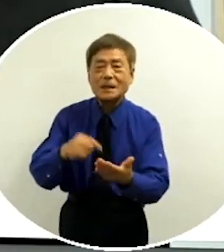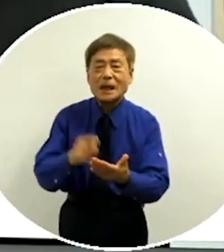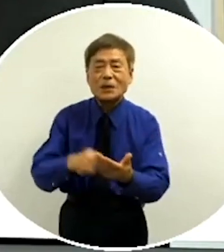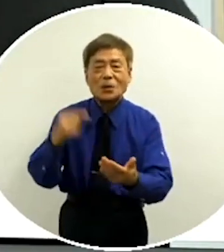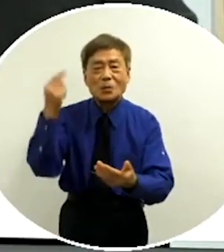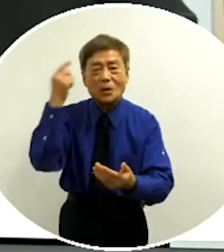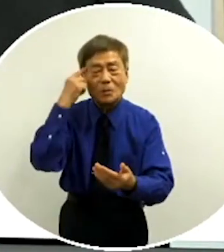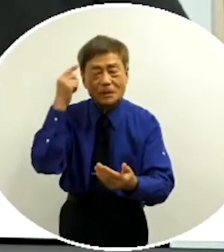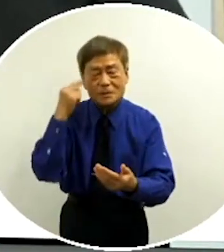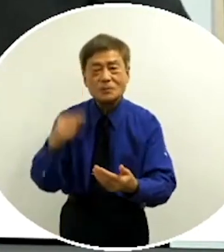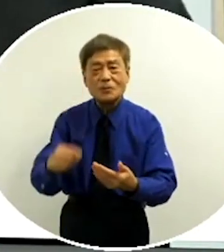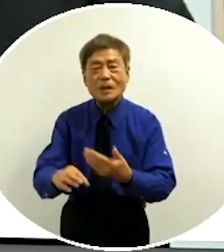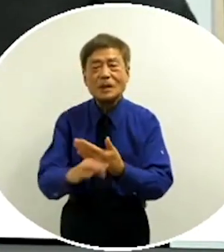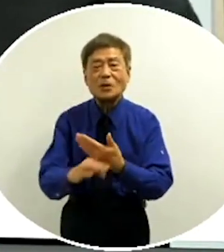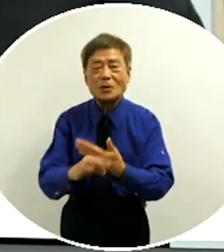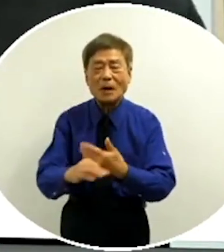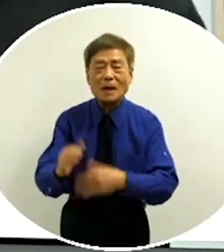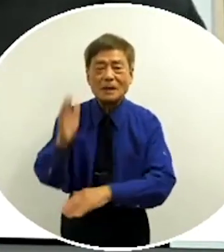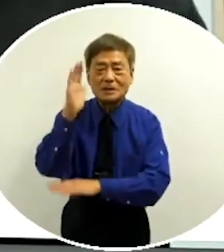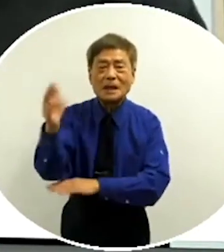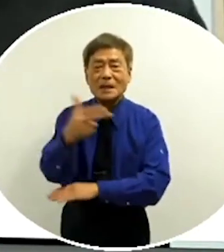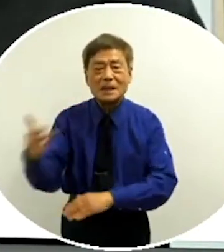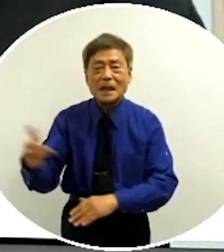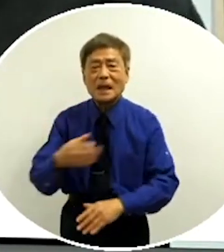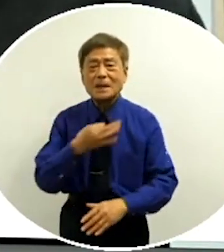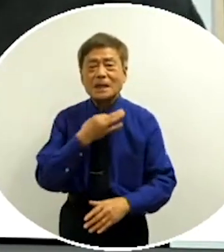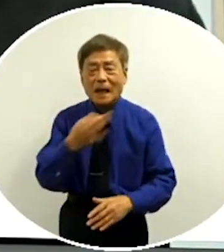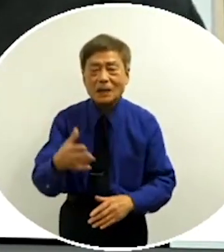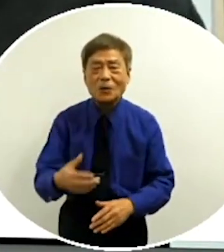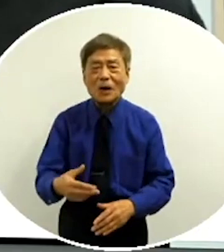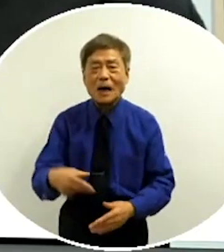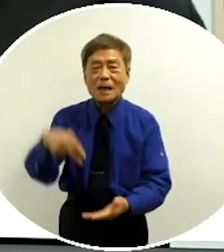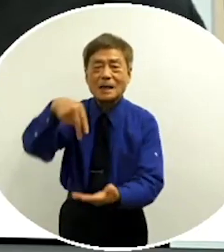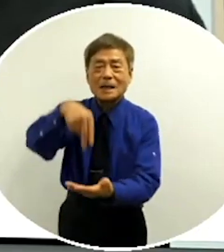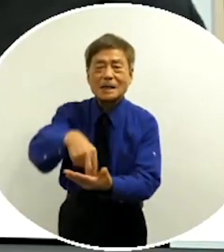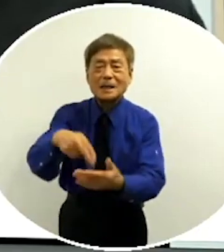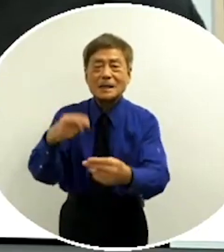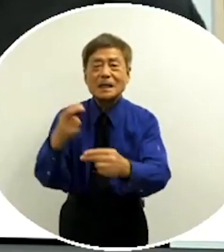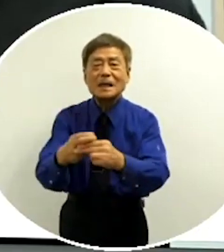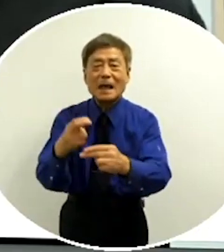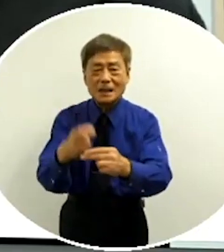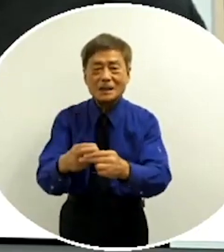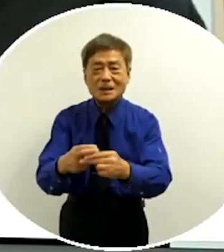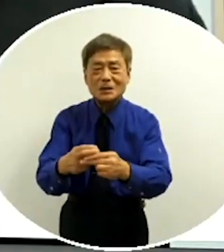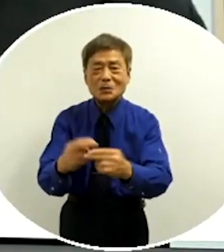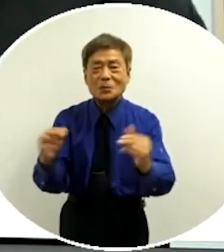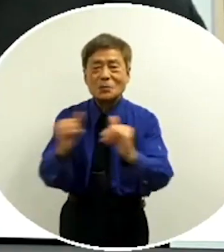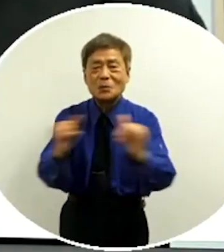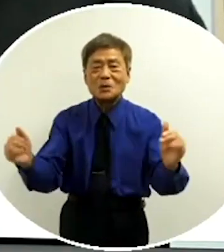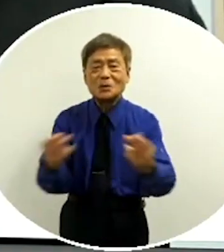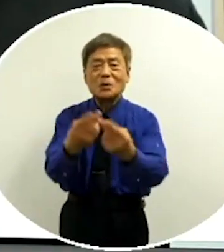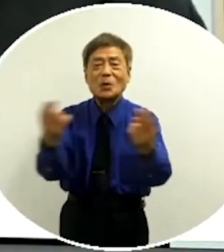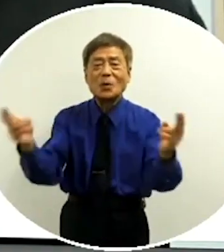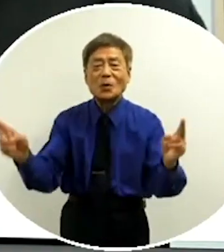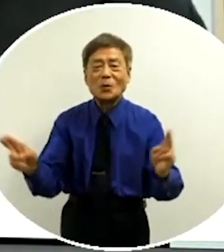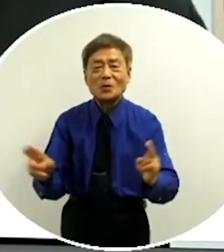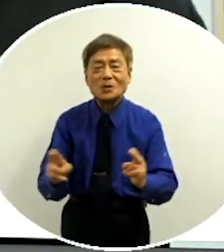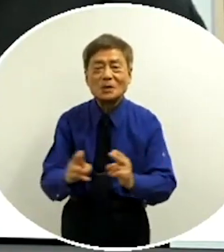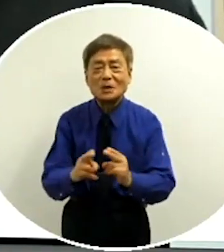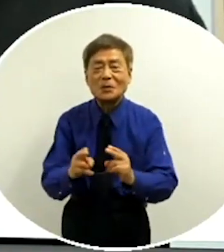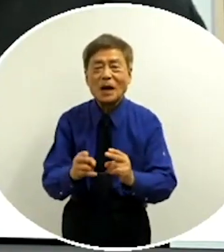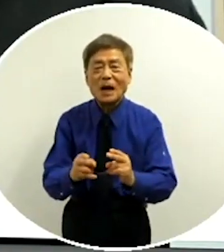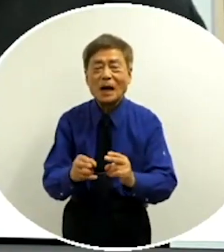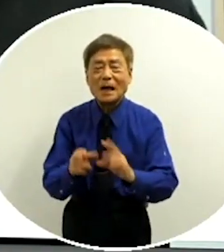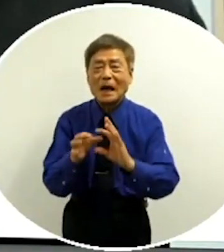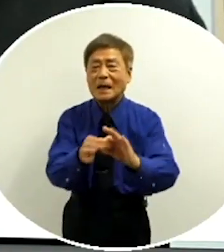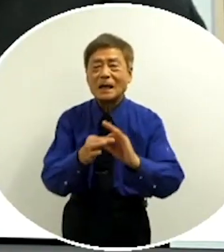参加したくないとか政治が嫌いだとかあ立憲民主党に近寄りたくないっていう人のところやっぱり政治家が出向いていかなきゃいけ